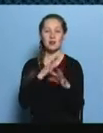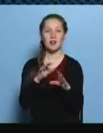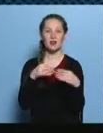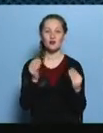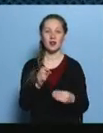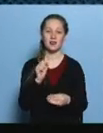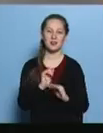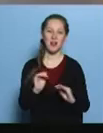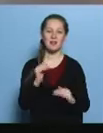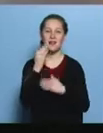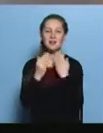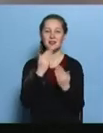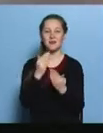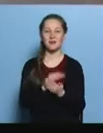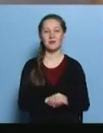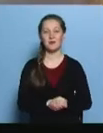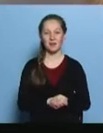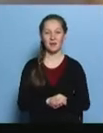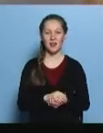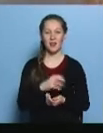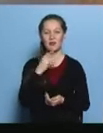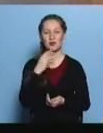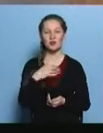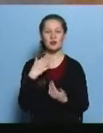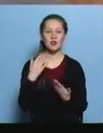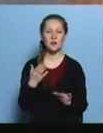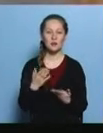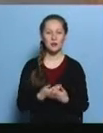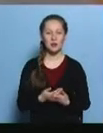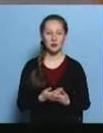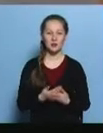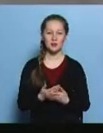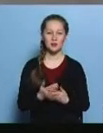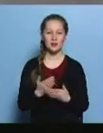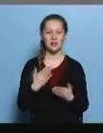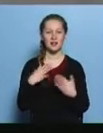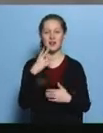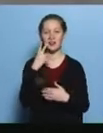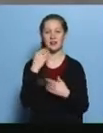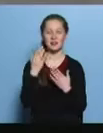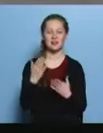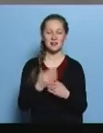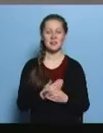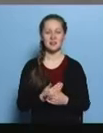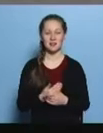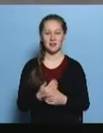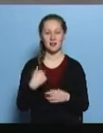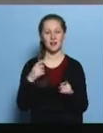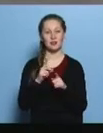а дети. Я люблю дедушку своего, я люблю дедушку Мороза. Я тоже тебя